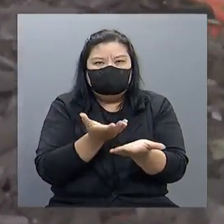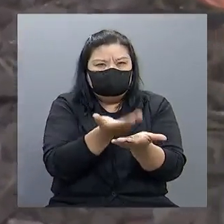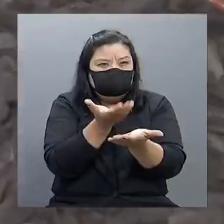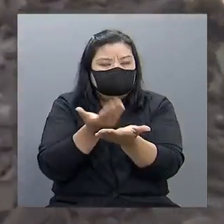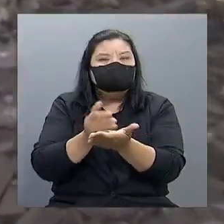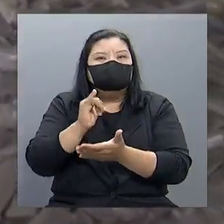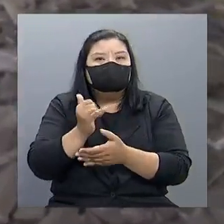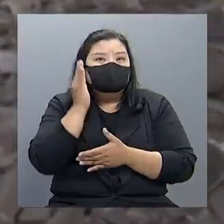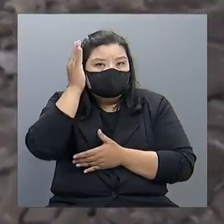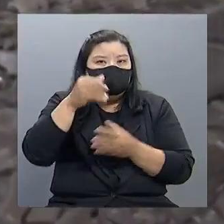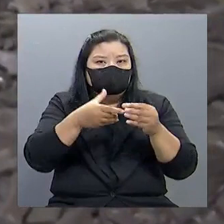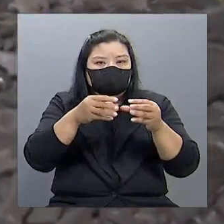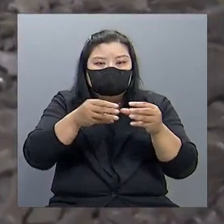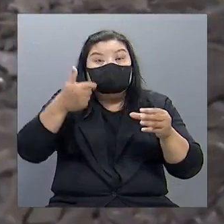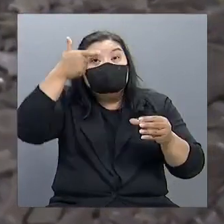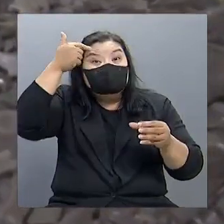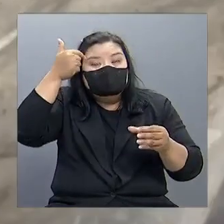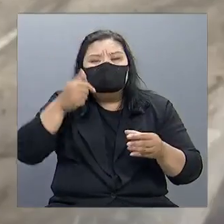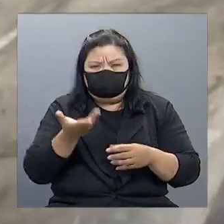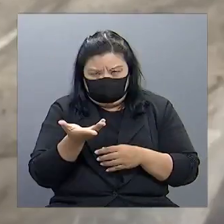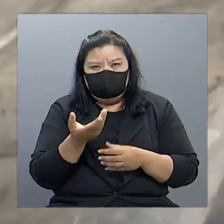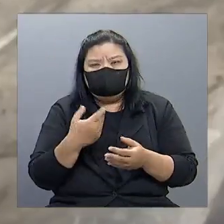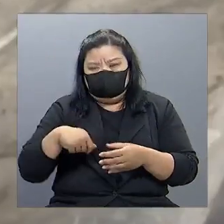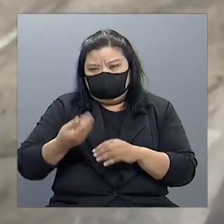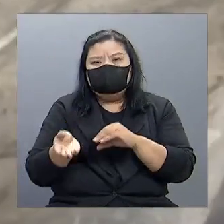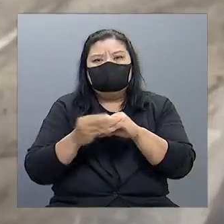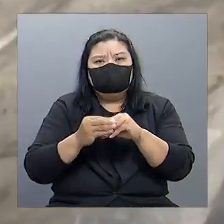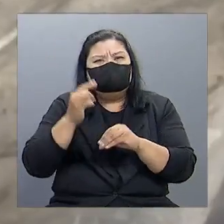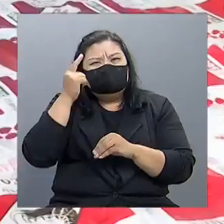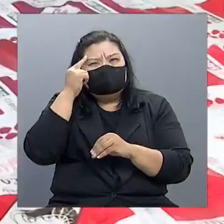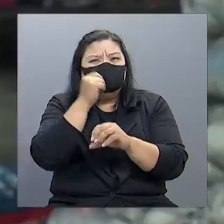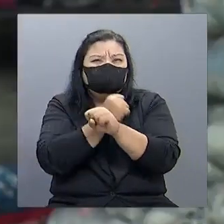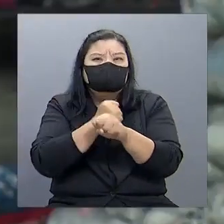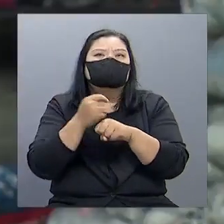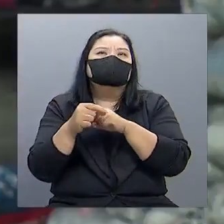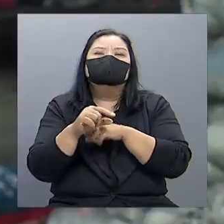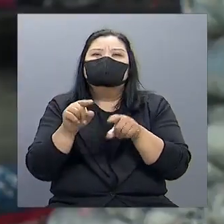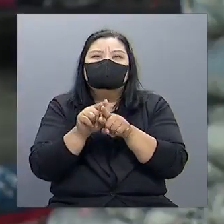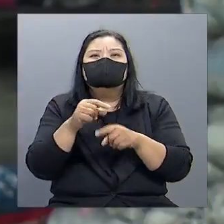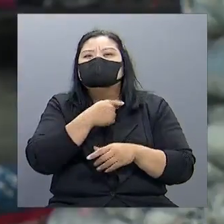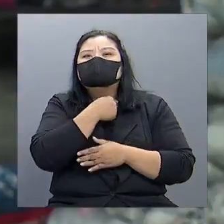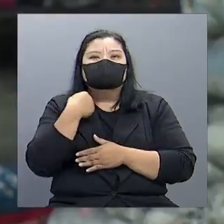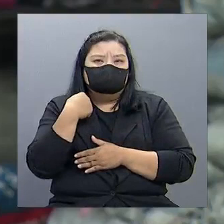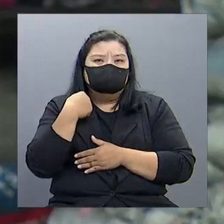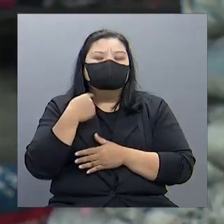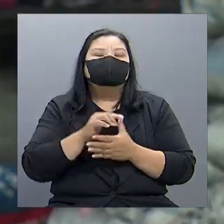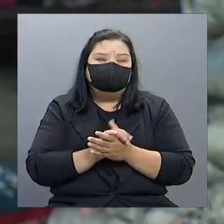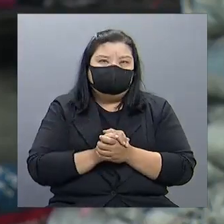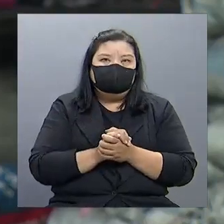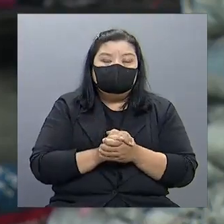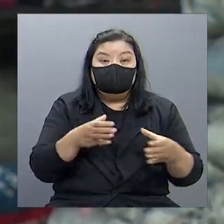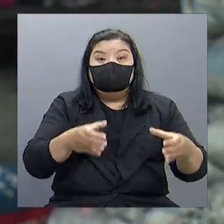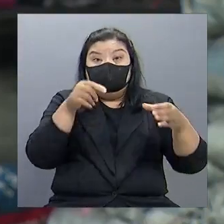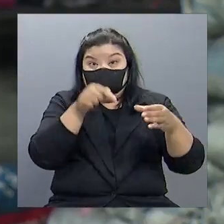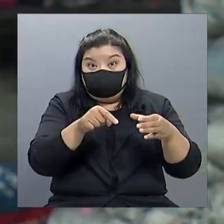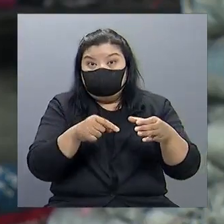ต้องปรับขึ้นราคาบ้างเพื่อให้ร้านสามารถอยู่รอดได้ค่ะเตามหาเศรษฐีหรือว่าเตาซูเปอร์อั้งโ